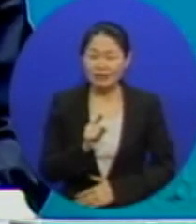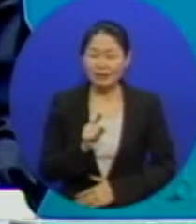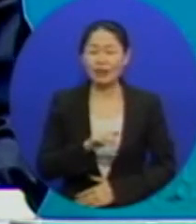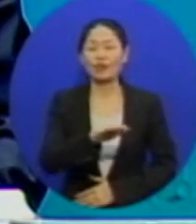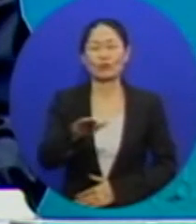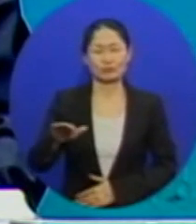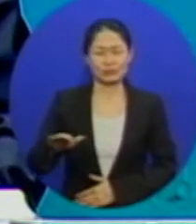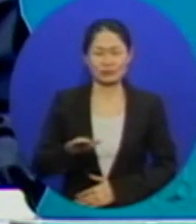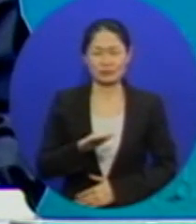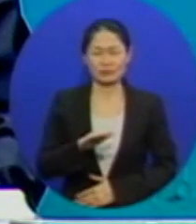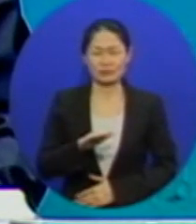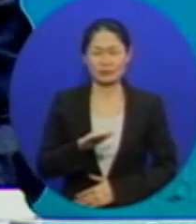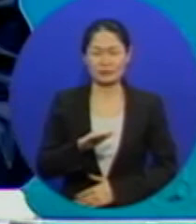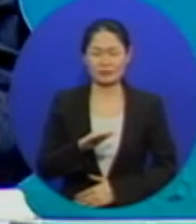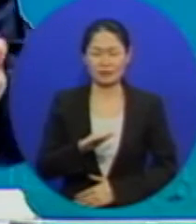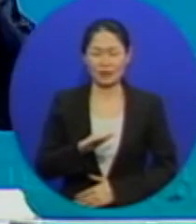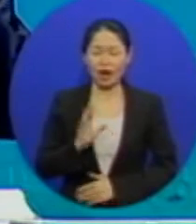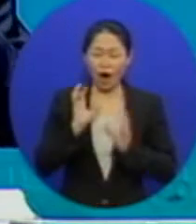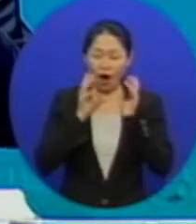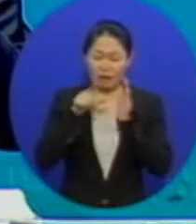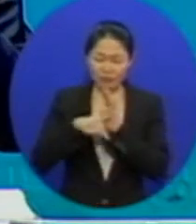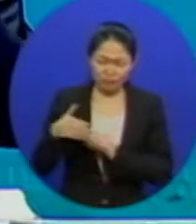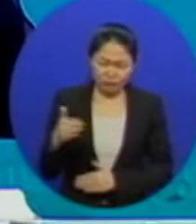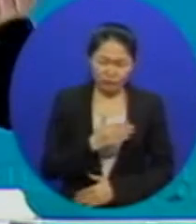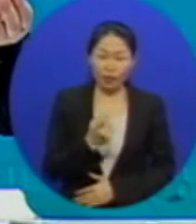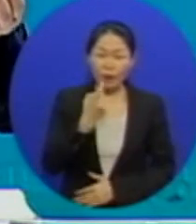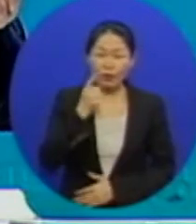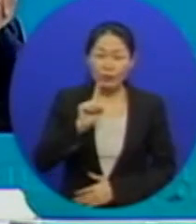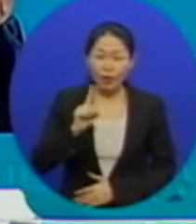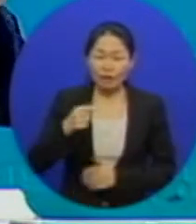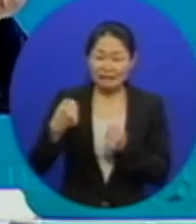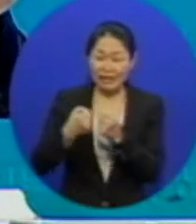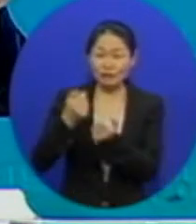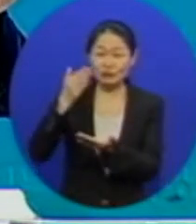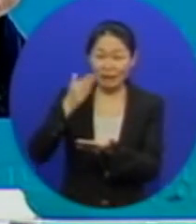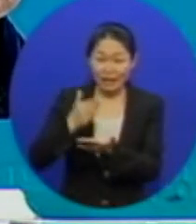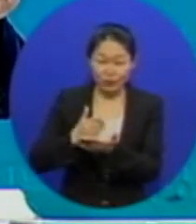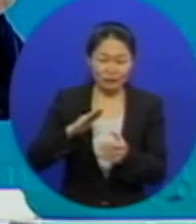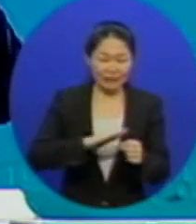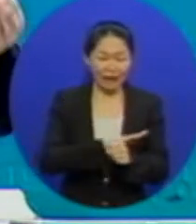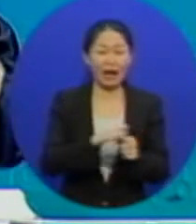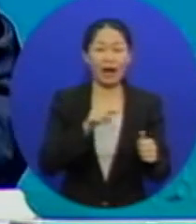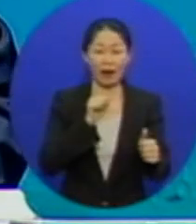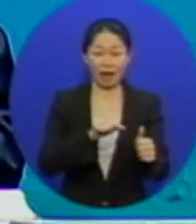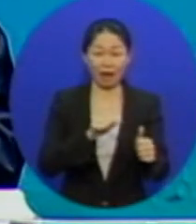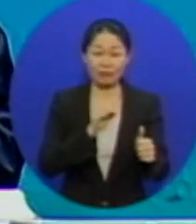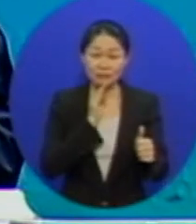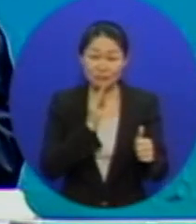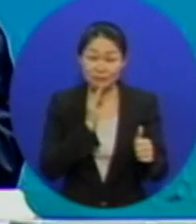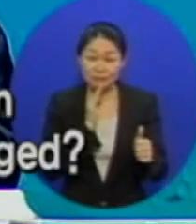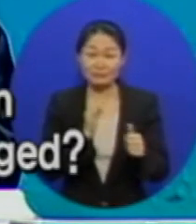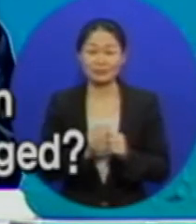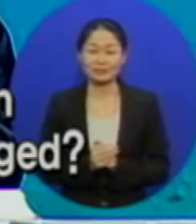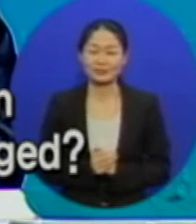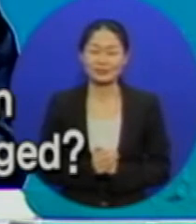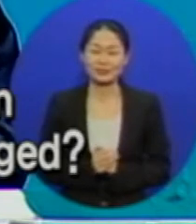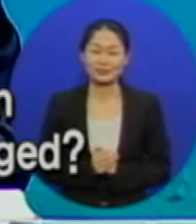여러분 어려서부터 배운 것이 싸우지 말고 사랑하라 고 한 거잖아요